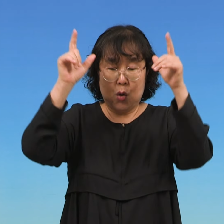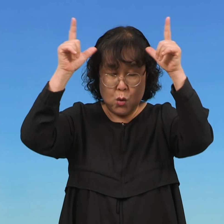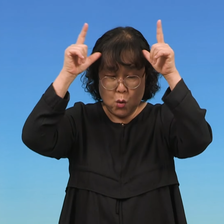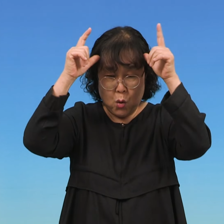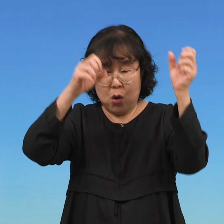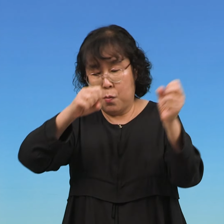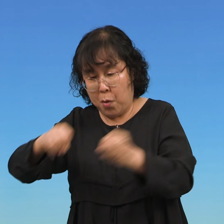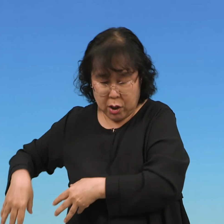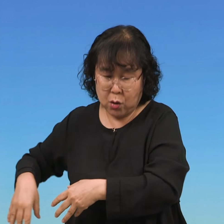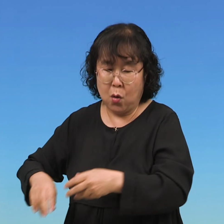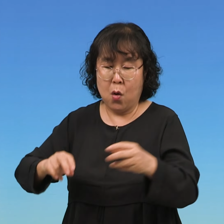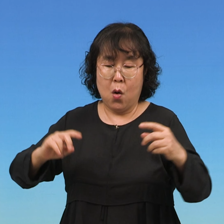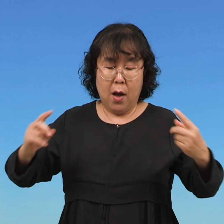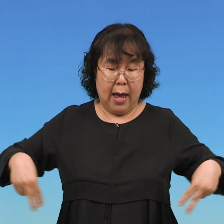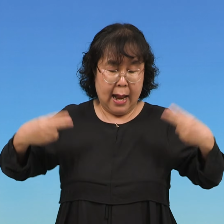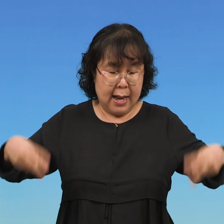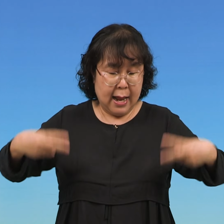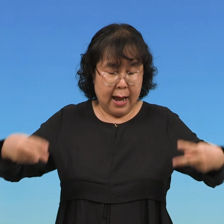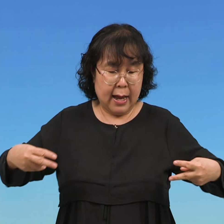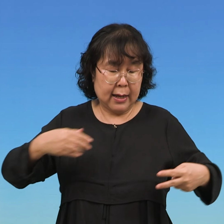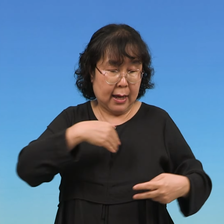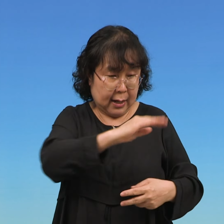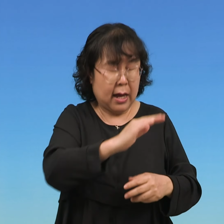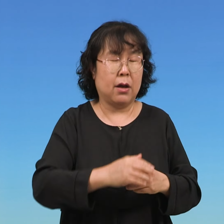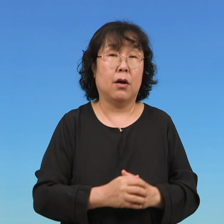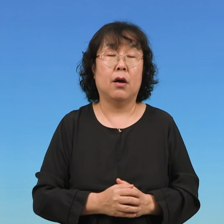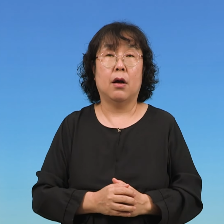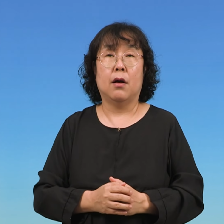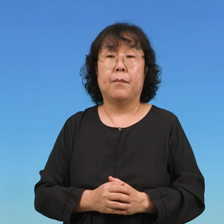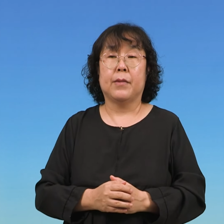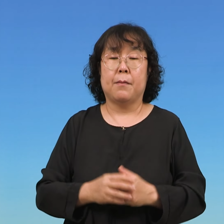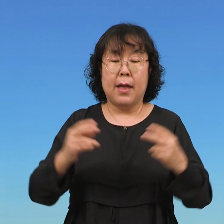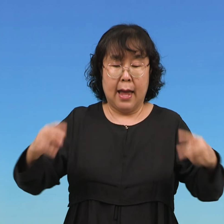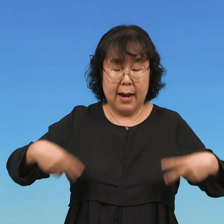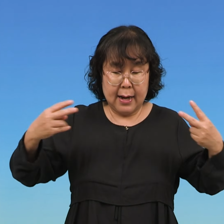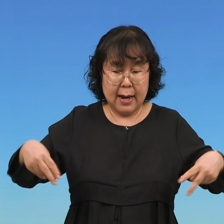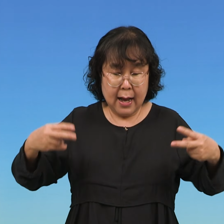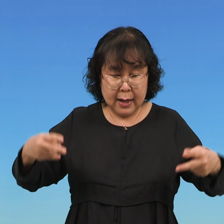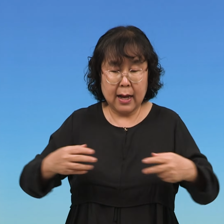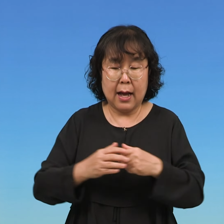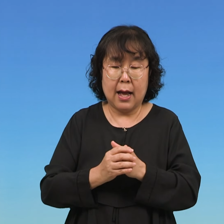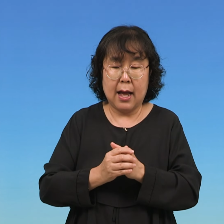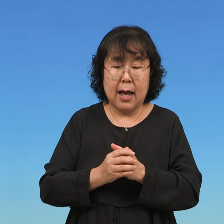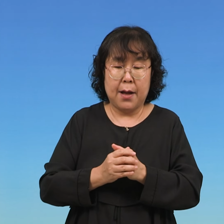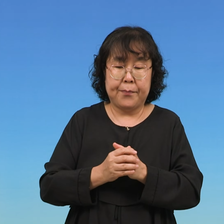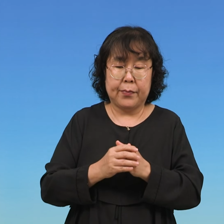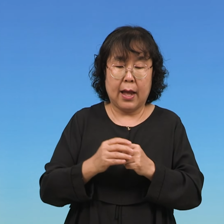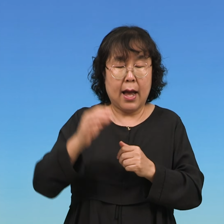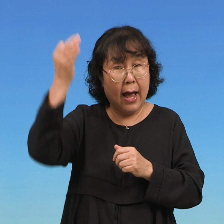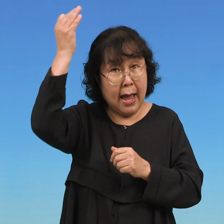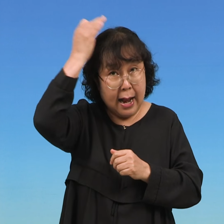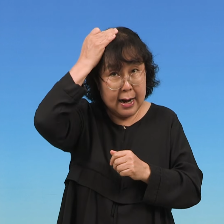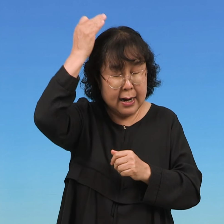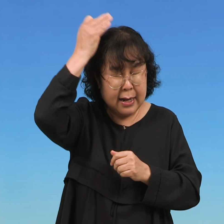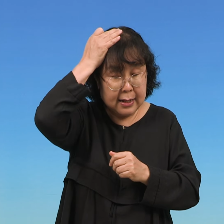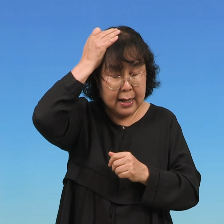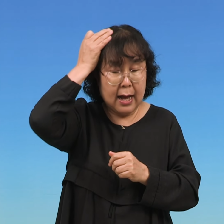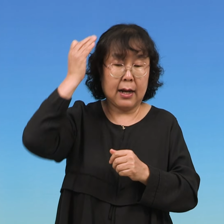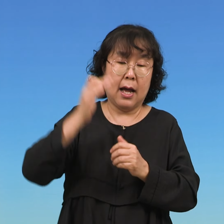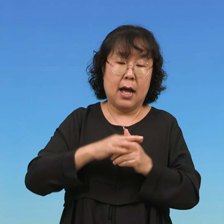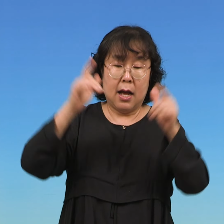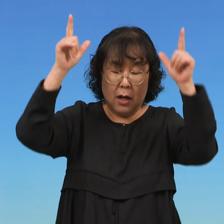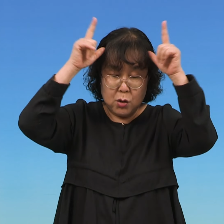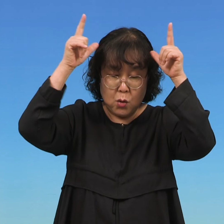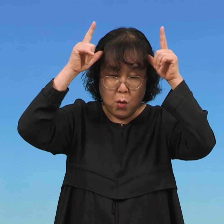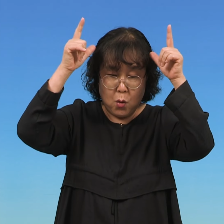버리고 엘리사에게로 달려가서 이르되 또 21절 엘리사가 그를 떠나 돌아가서 한 결의서를 가져다가